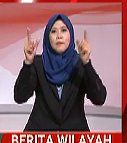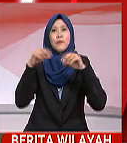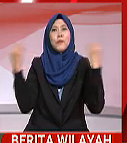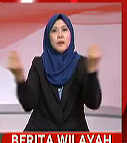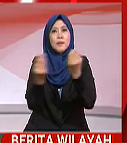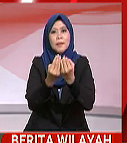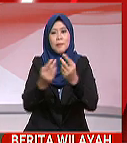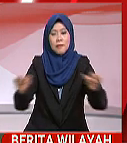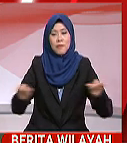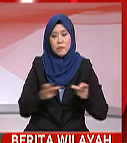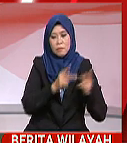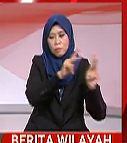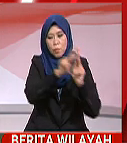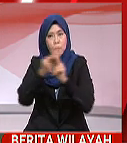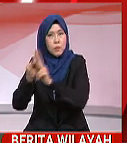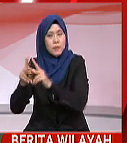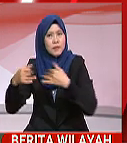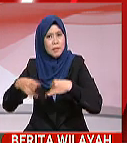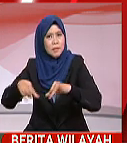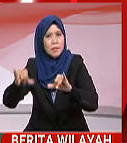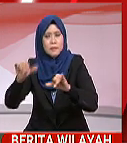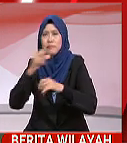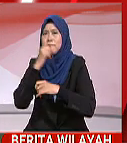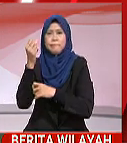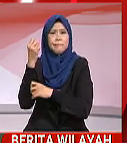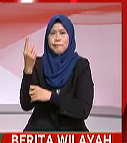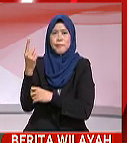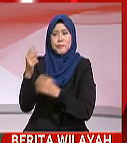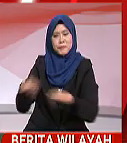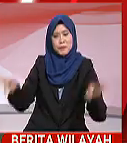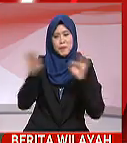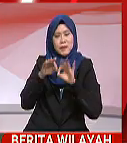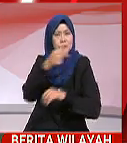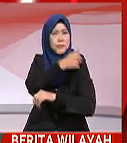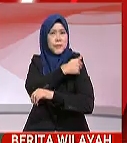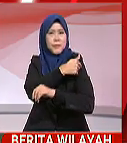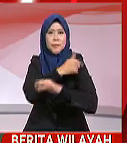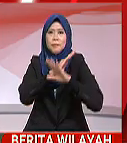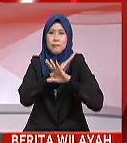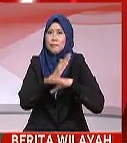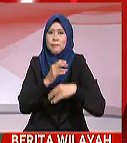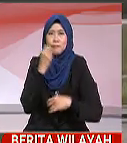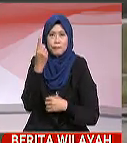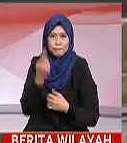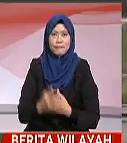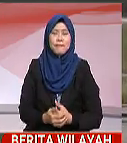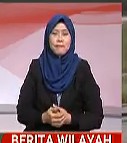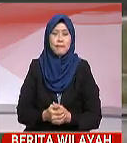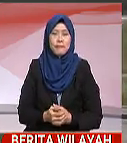di kawasan luar bandar yang masih kurang faham mengenai kepentingan suntikan tersebut.